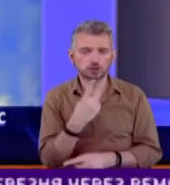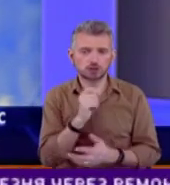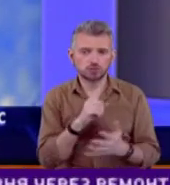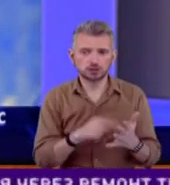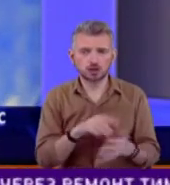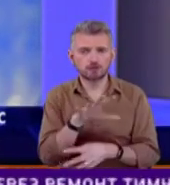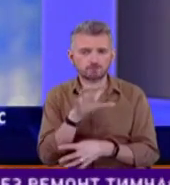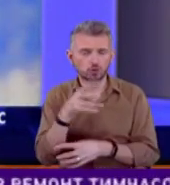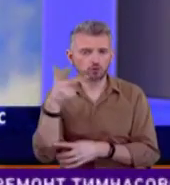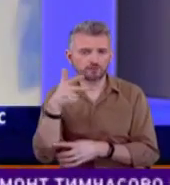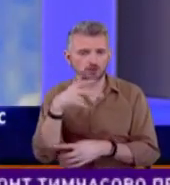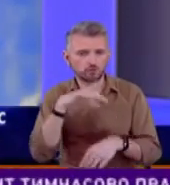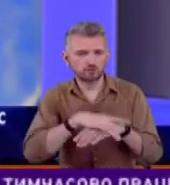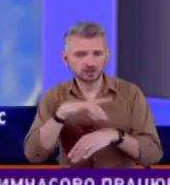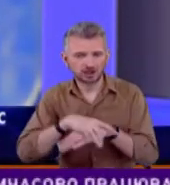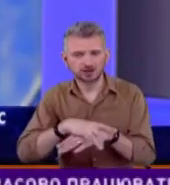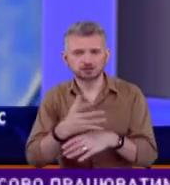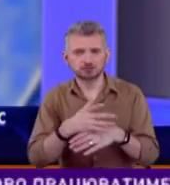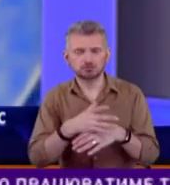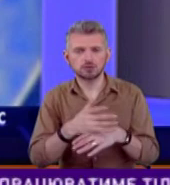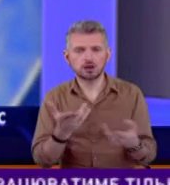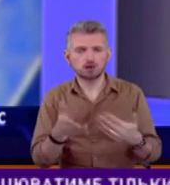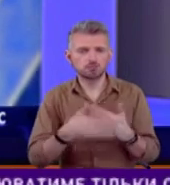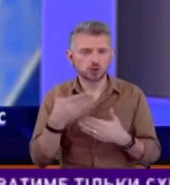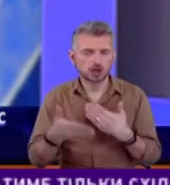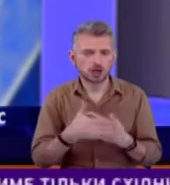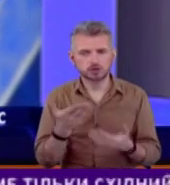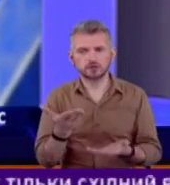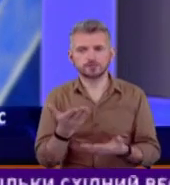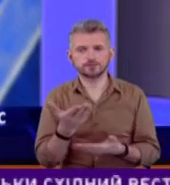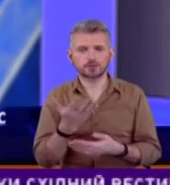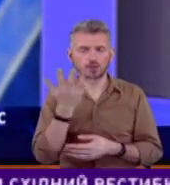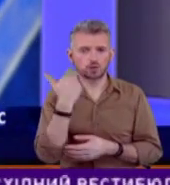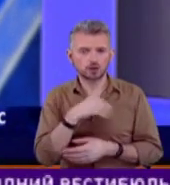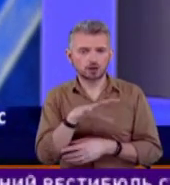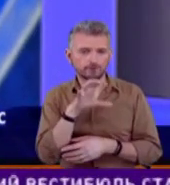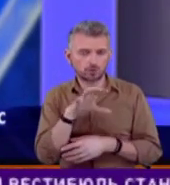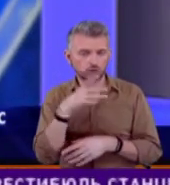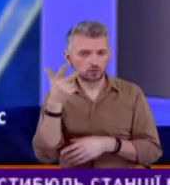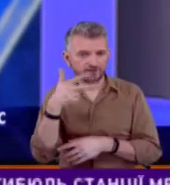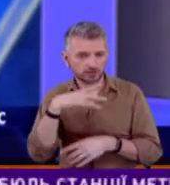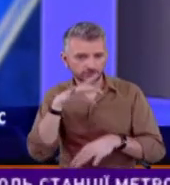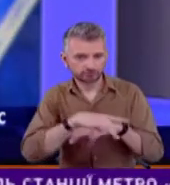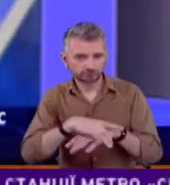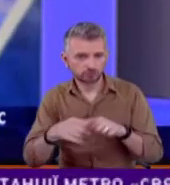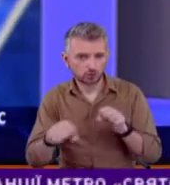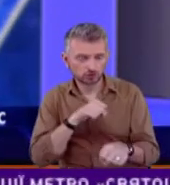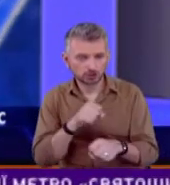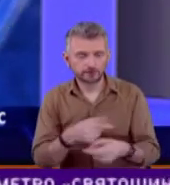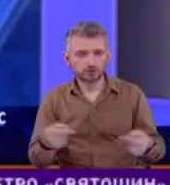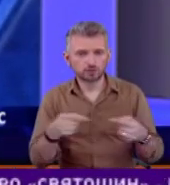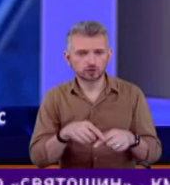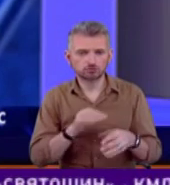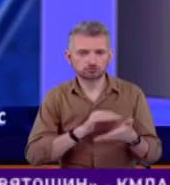це фото-відеофіксація, легалізація, покарання. Коли фото-відеофіксація фіксує порушення, відповідно